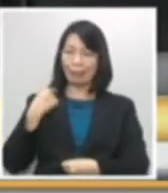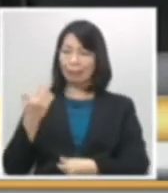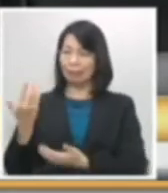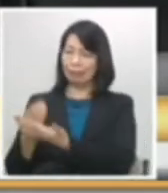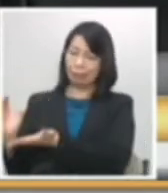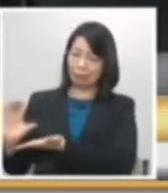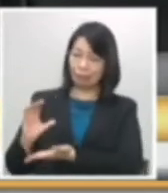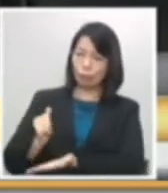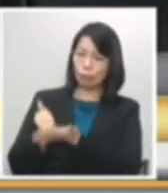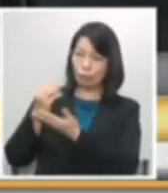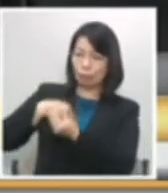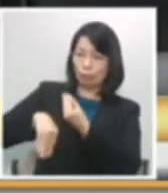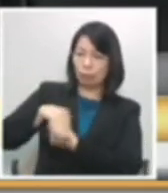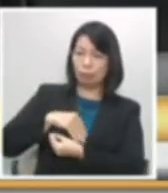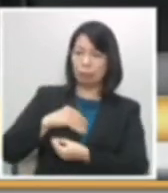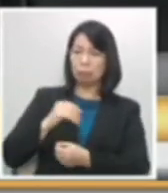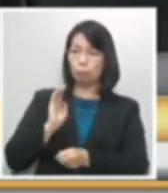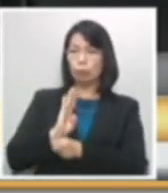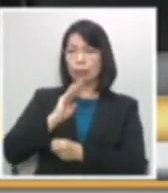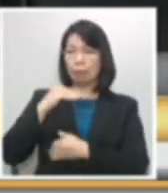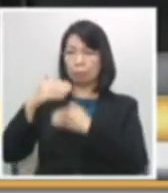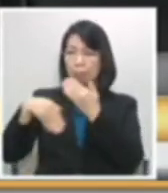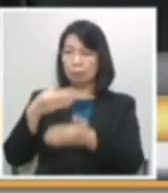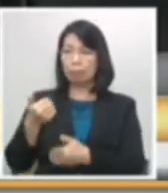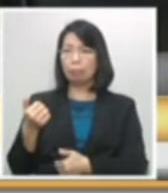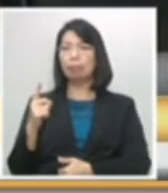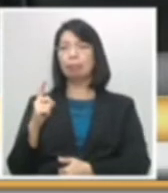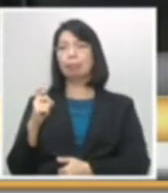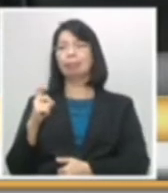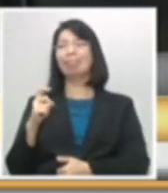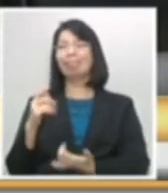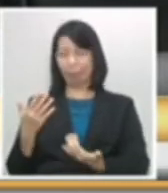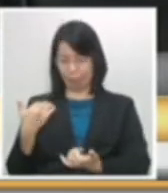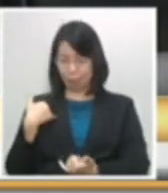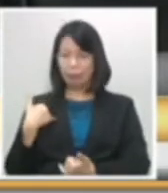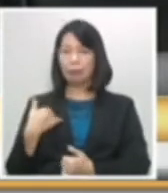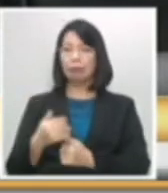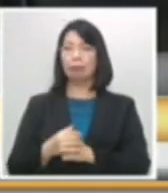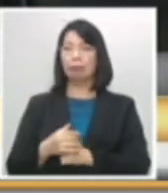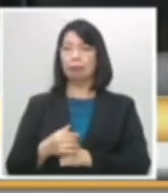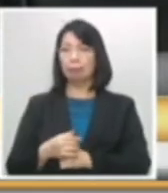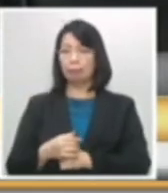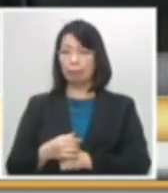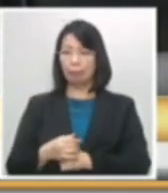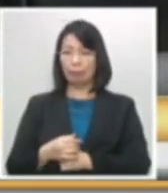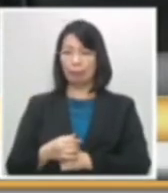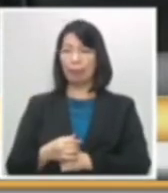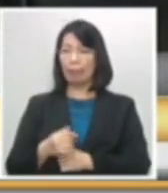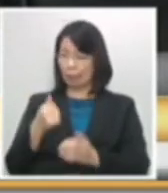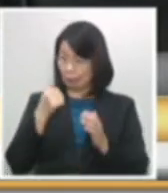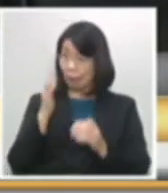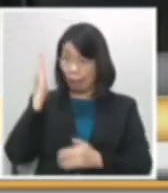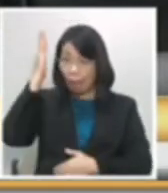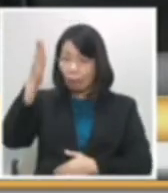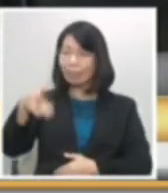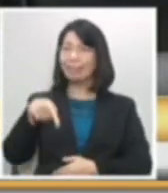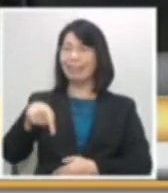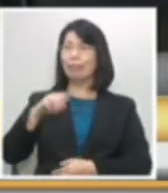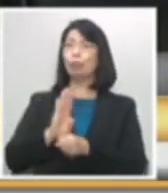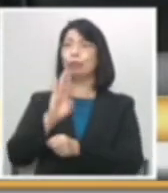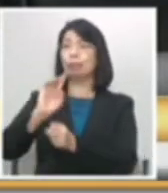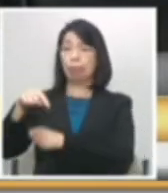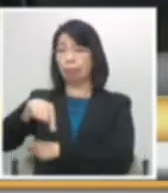เพื่อให้ธุรกิจเดินต่อไปได้และสามารถเสียภาษีได้แต่